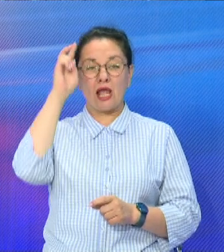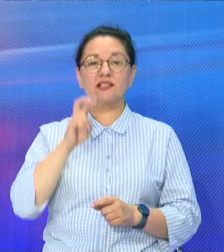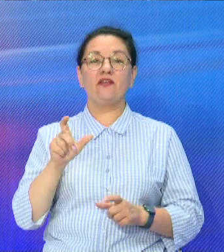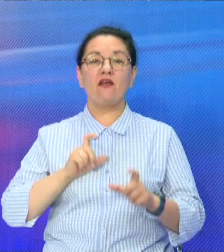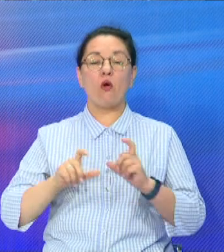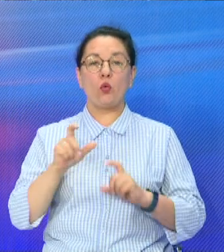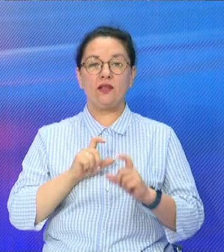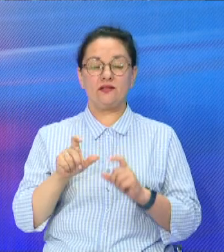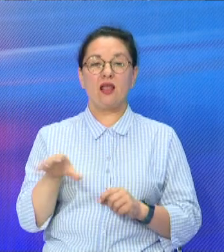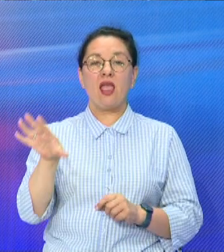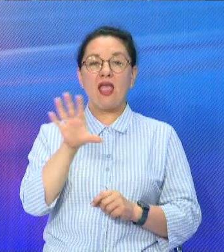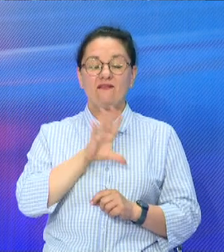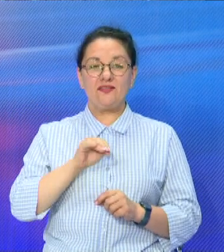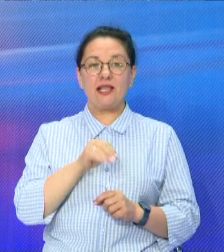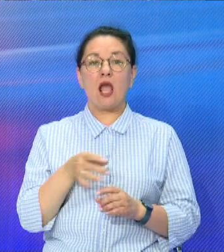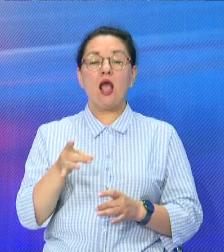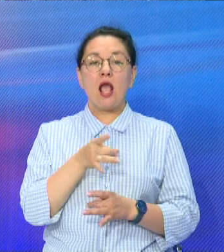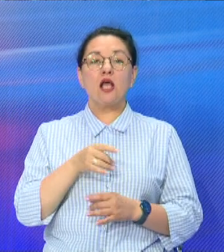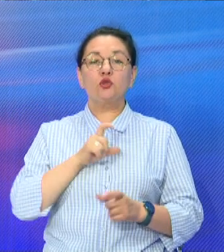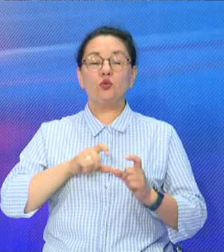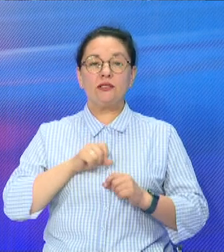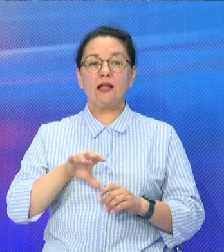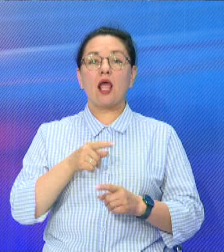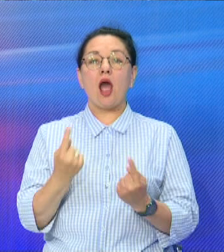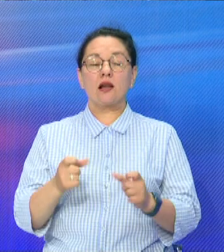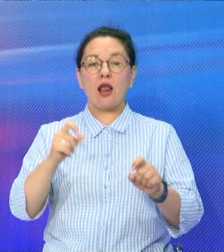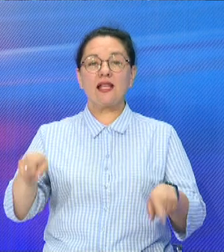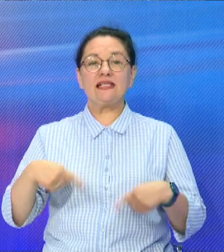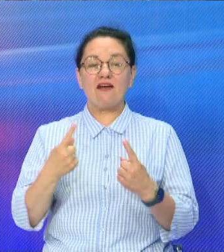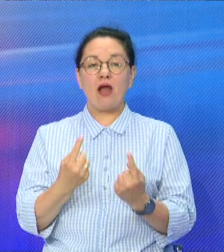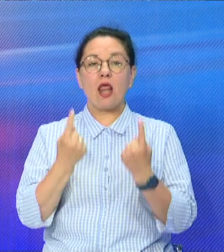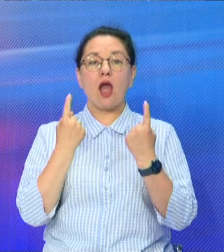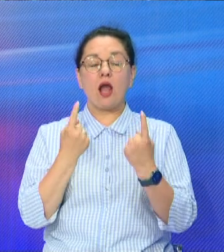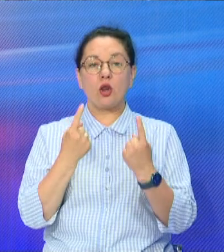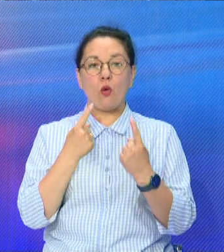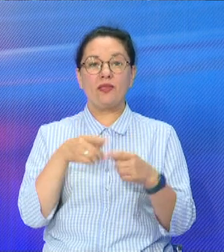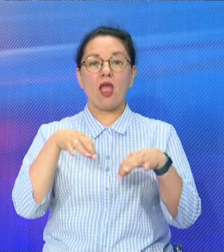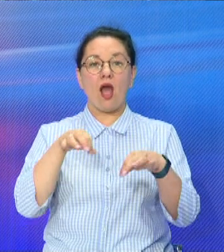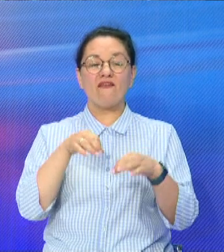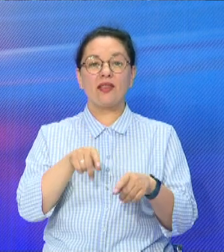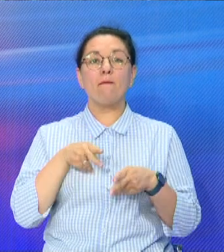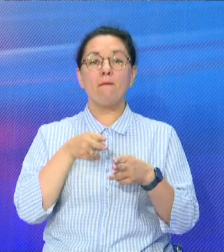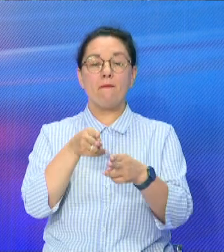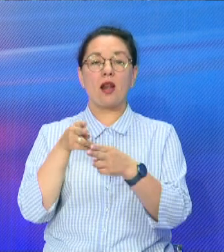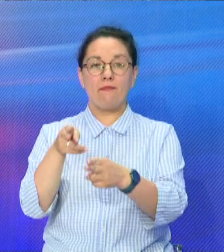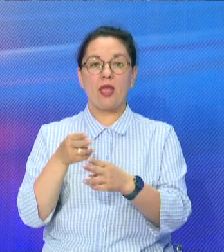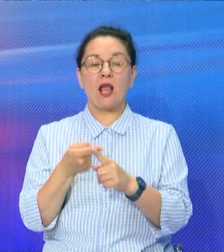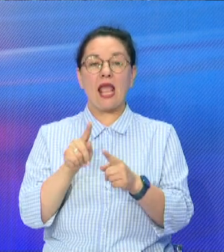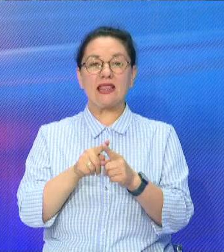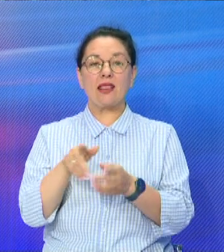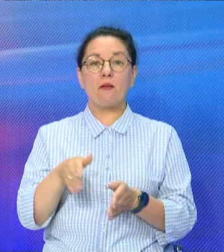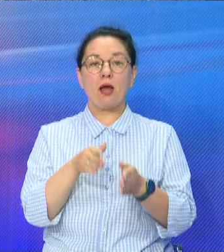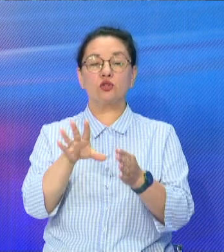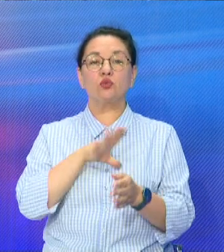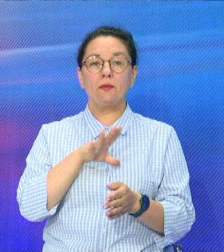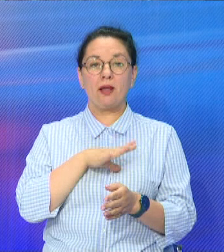выкладки и студенты а луна ivanovo region а организовали масштабные военно-патриотической автопробег памяти маршрут был прохладен и праздник